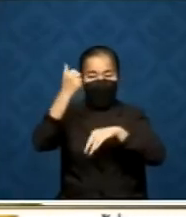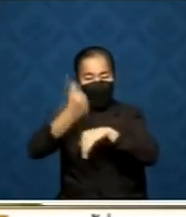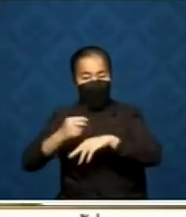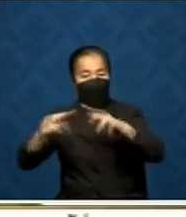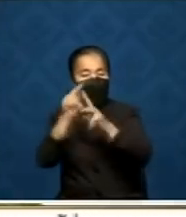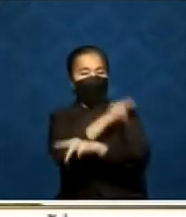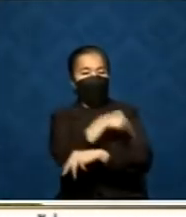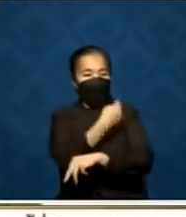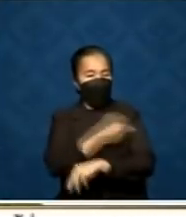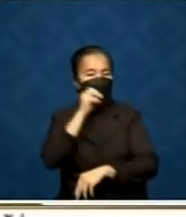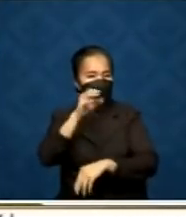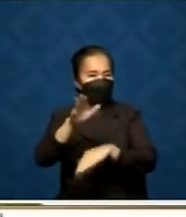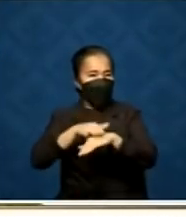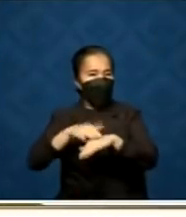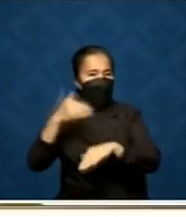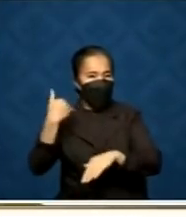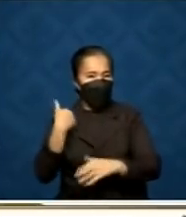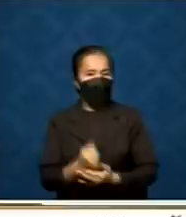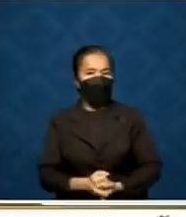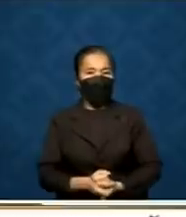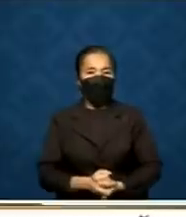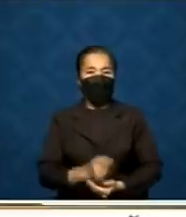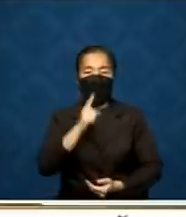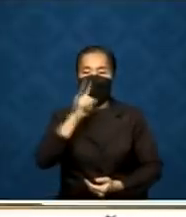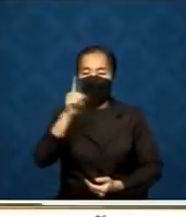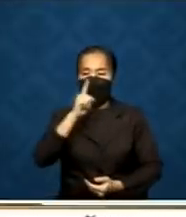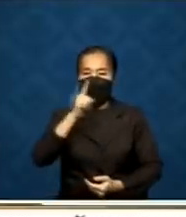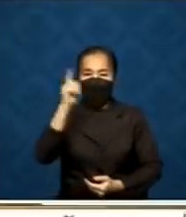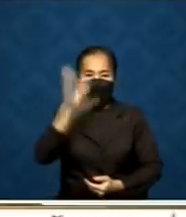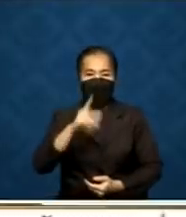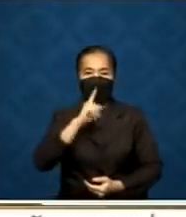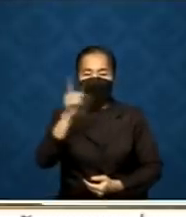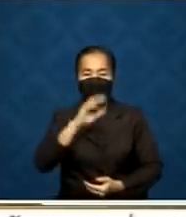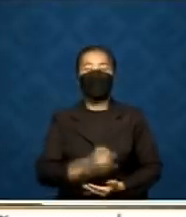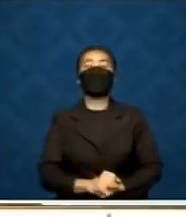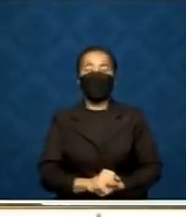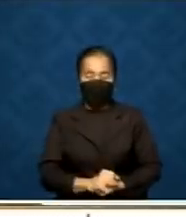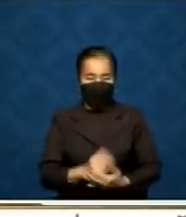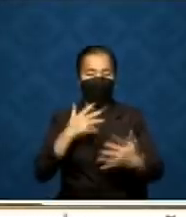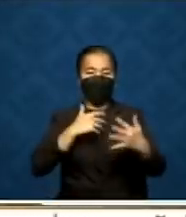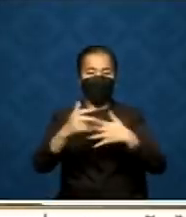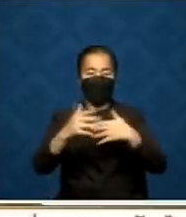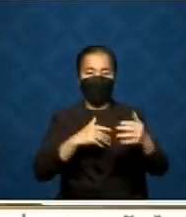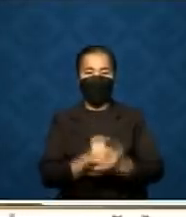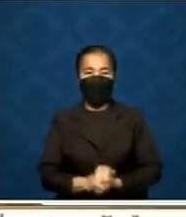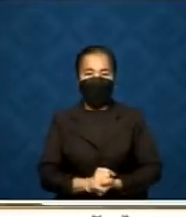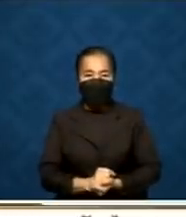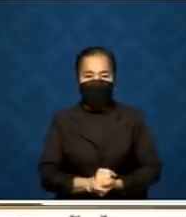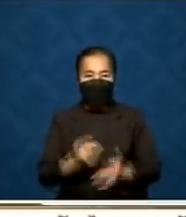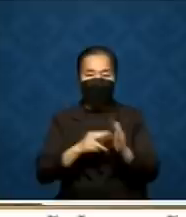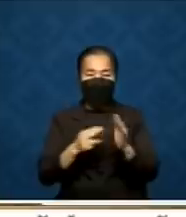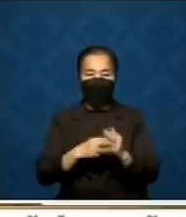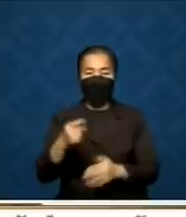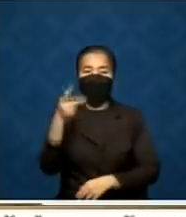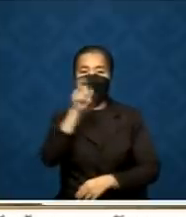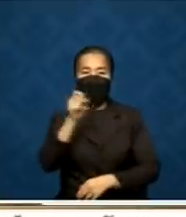บ่อยมากอยากได้ค่าวัคซีนอยากได้ค่าบ้านสิ้นอย่างแล้วก็สิ้นเอาและถ้าว่าบอกว่าด้วยค่ารถสิ้นใคร